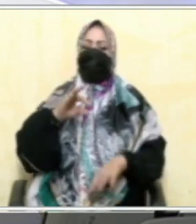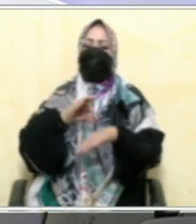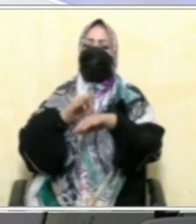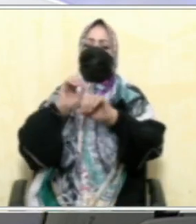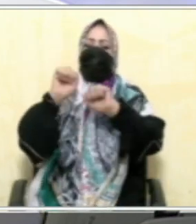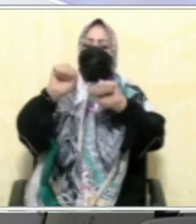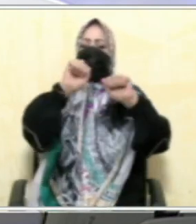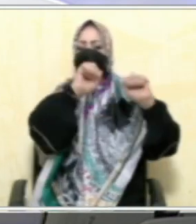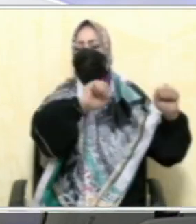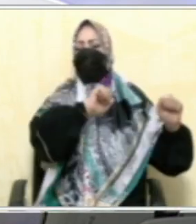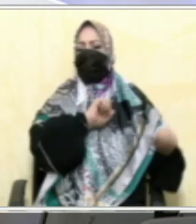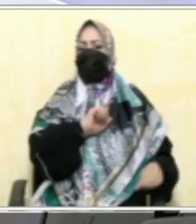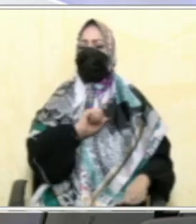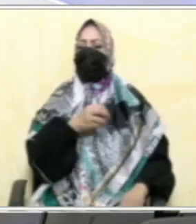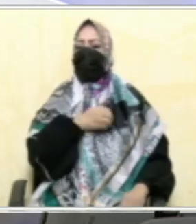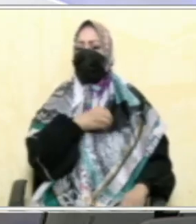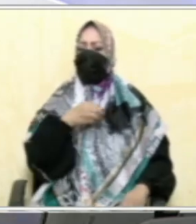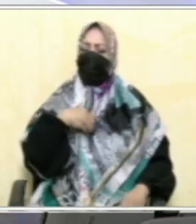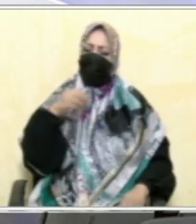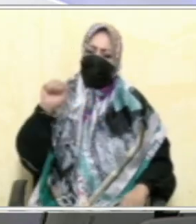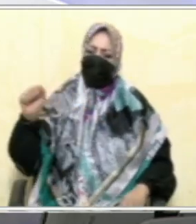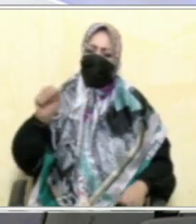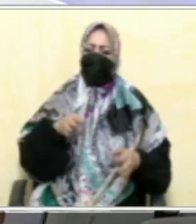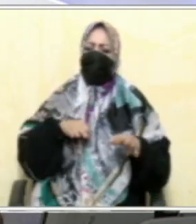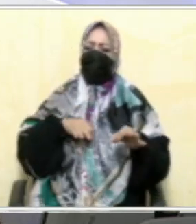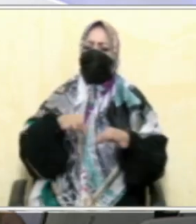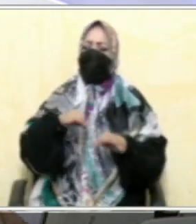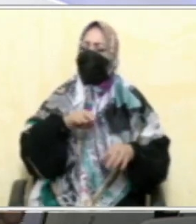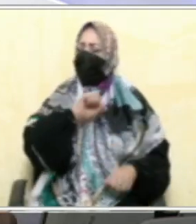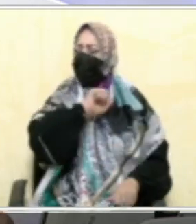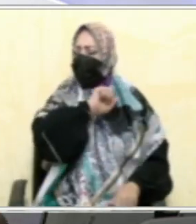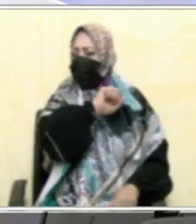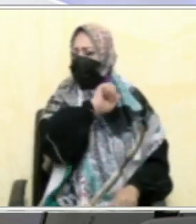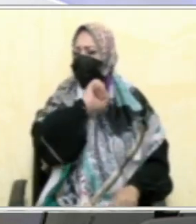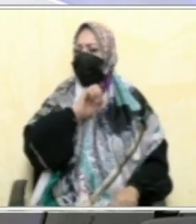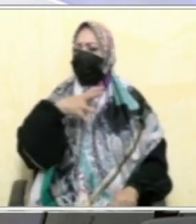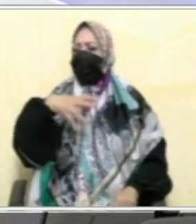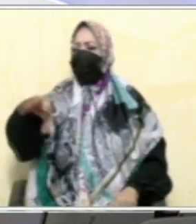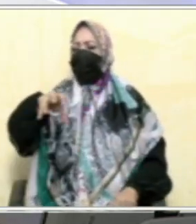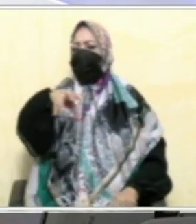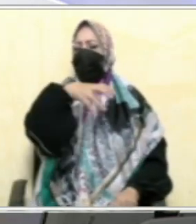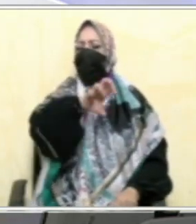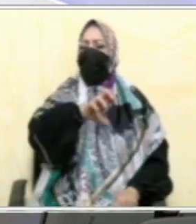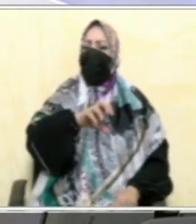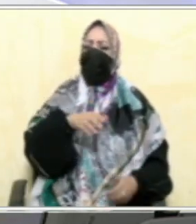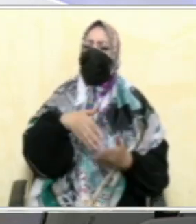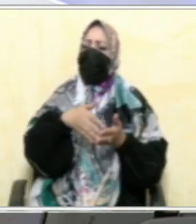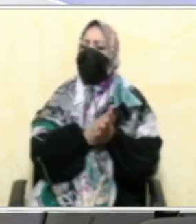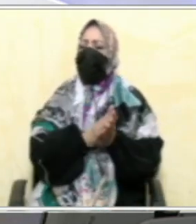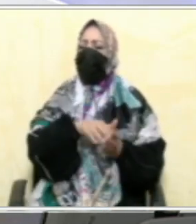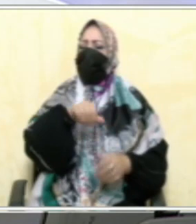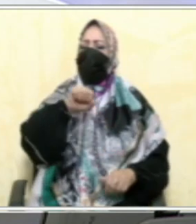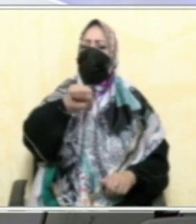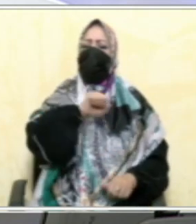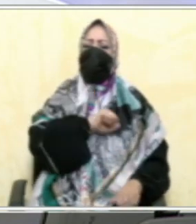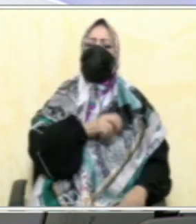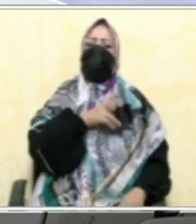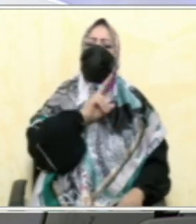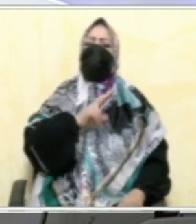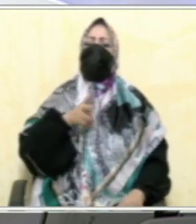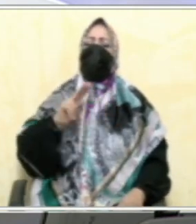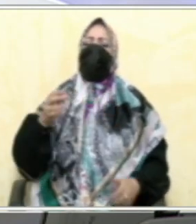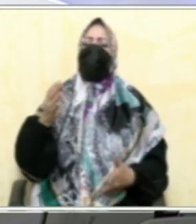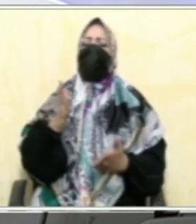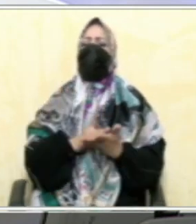الصنعات عندها ناس، الشرع عندها ناس، كل علم من العلوم له أناس متخصصون، وهم الذين أمر الله بسؤالهم.